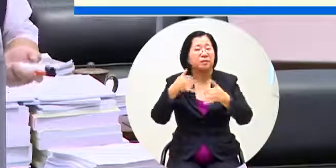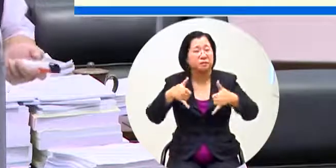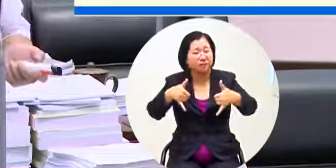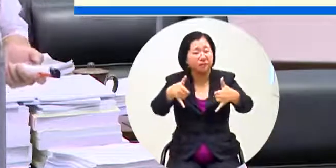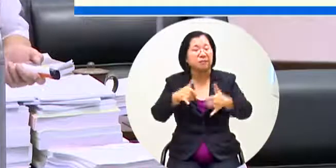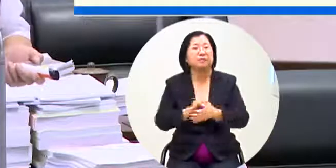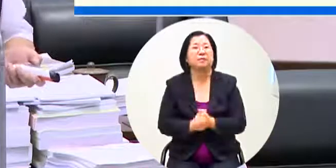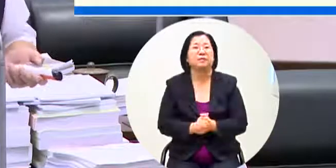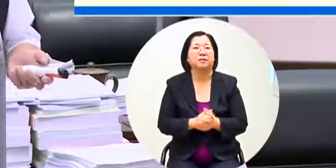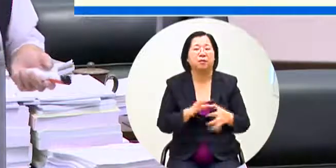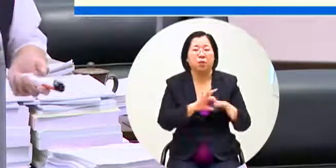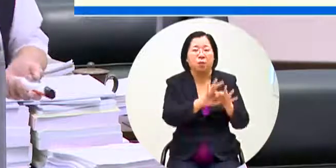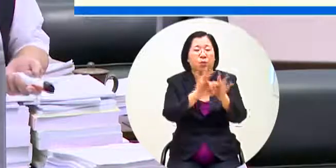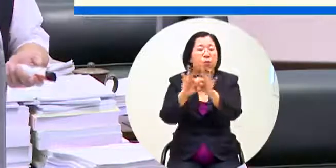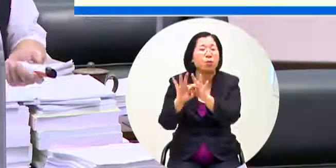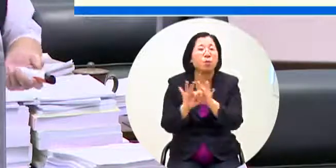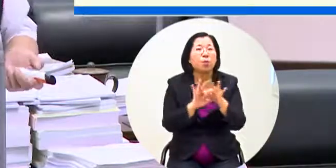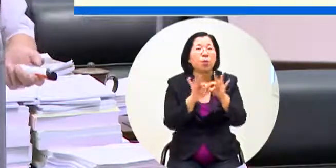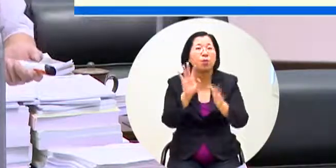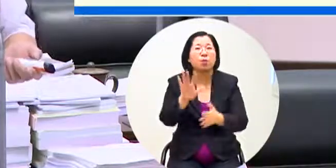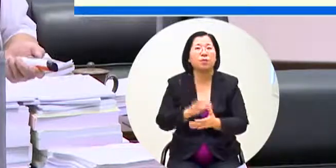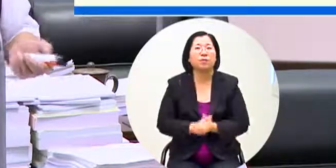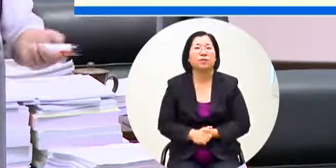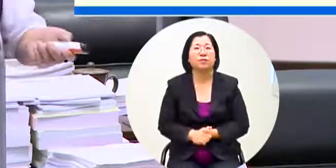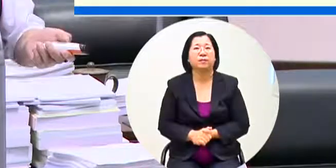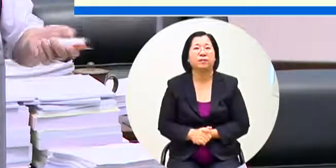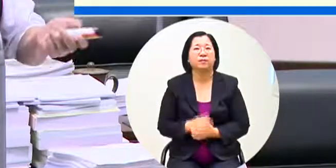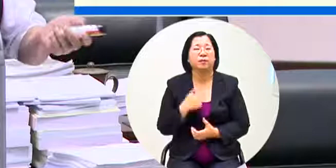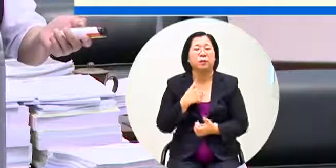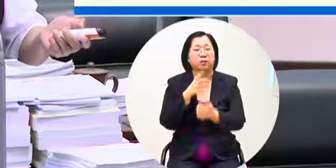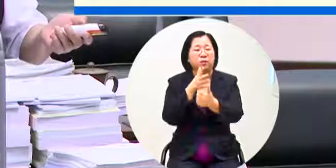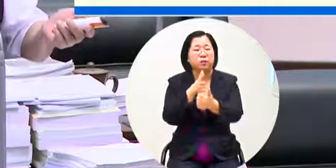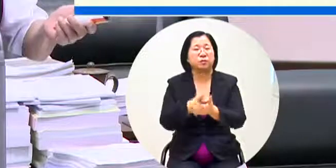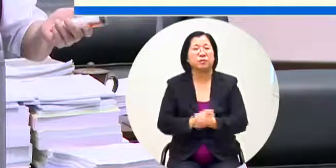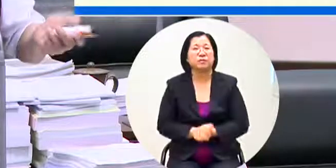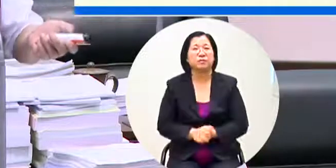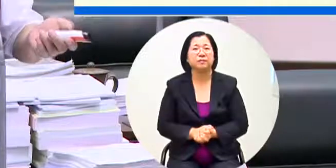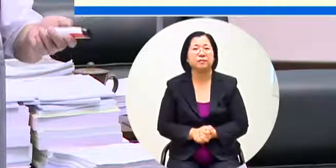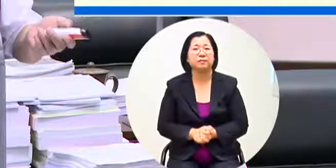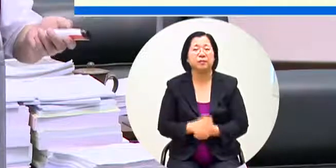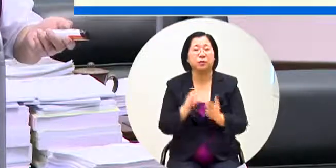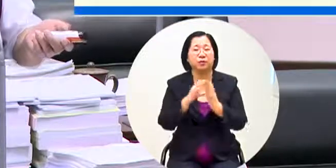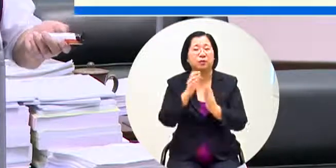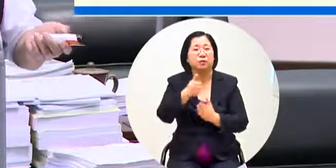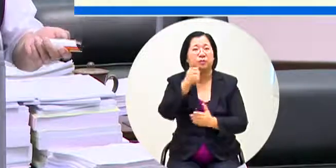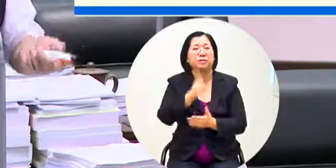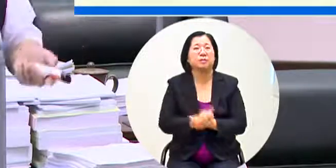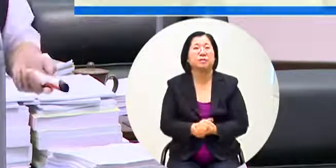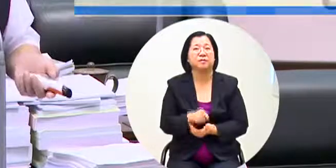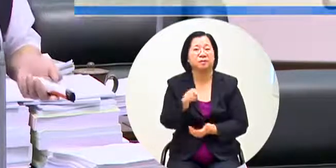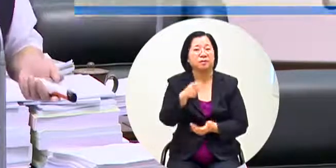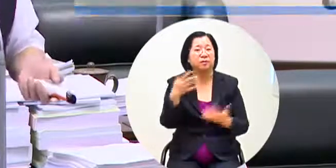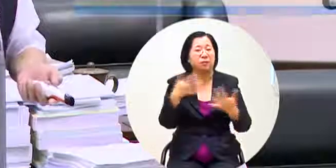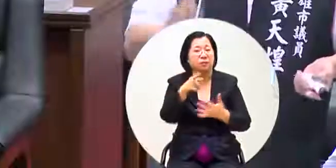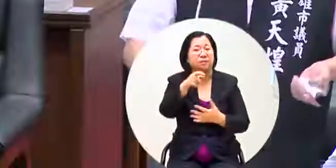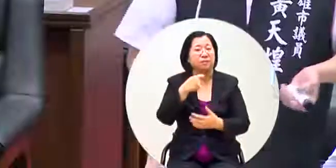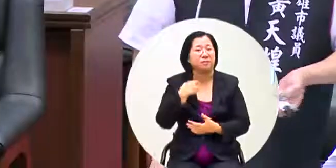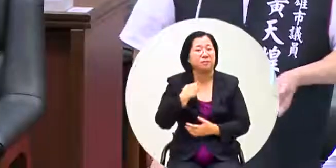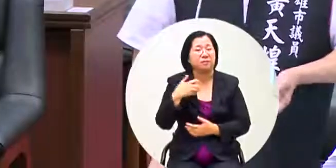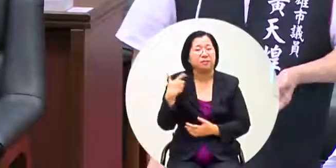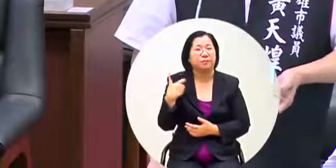吼。我请问恁局那个局长吼，像这个问题，你知影无啦？有过你叫你，让你了解